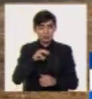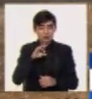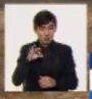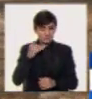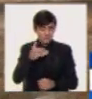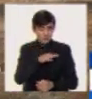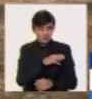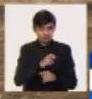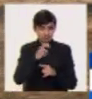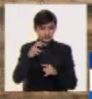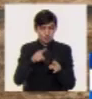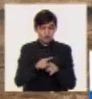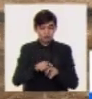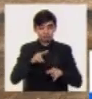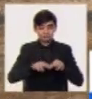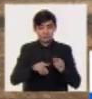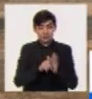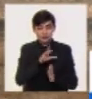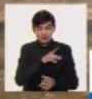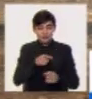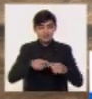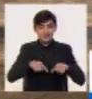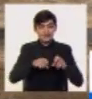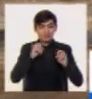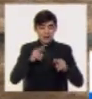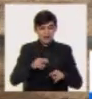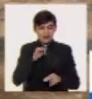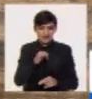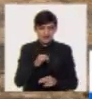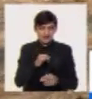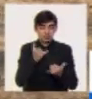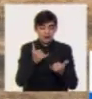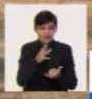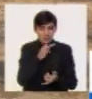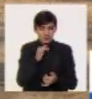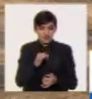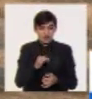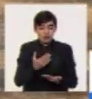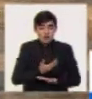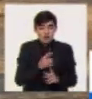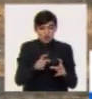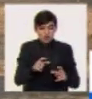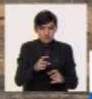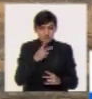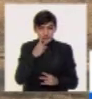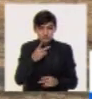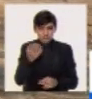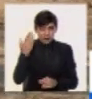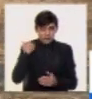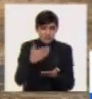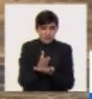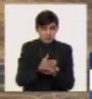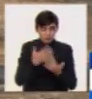пригородный тұрғын алабындағы өркениеттің нышаны іспетті. Алайда жергілікті тұрғындар тұрғаны